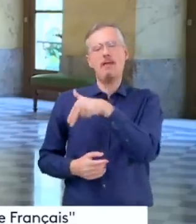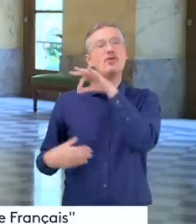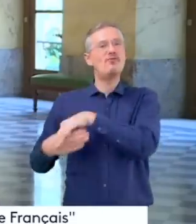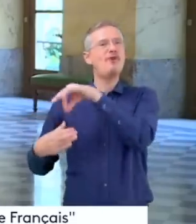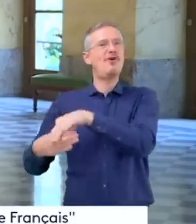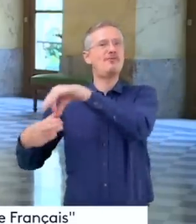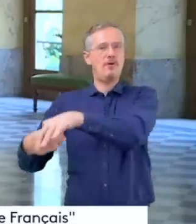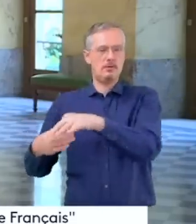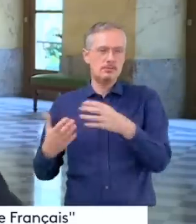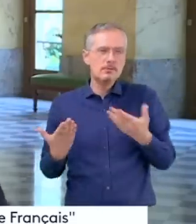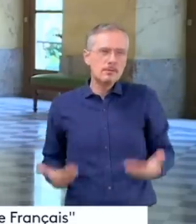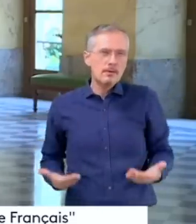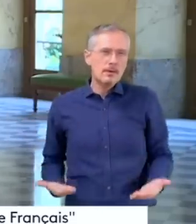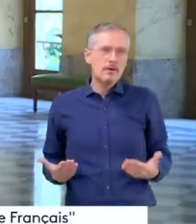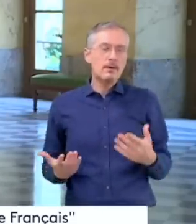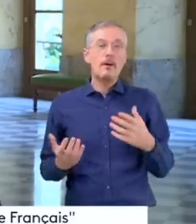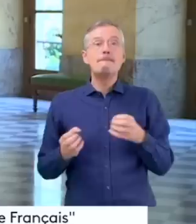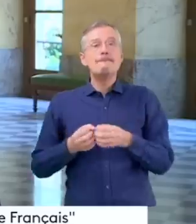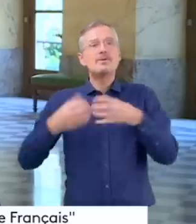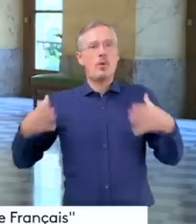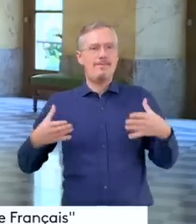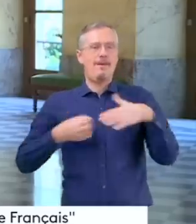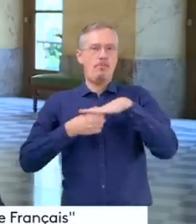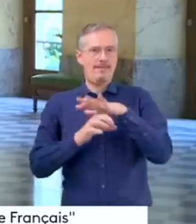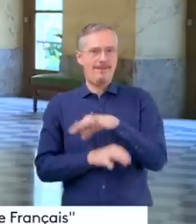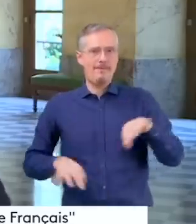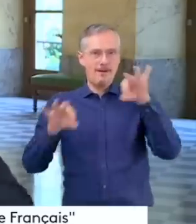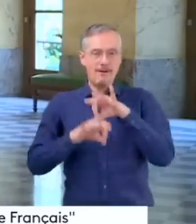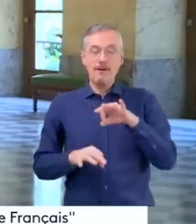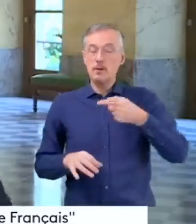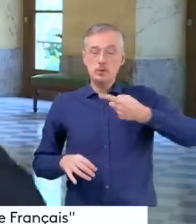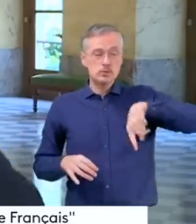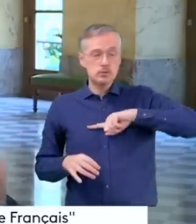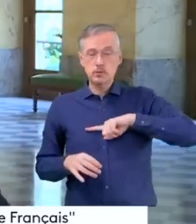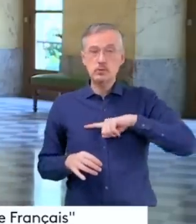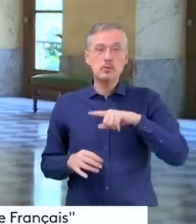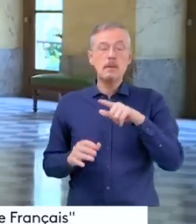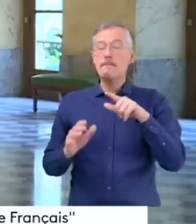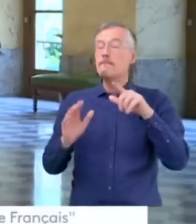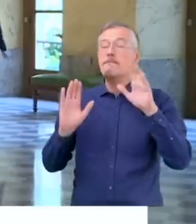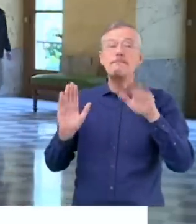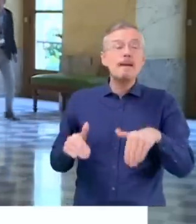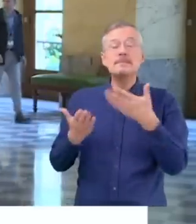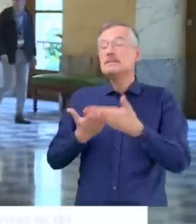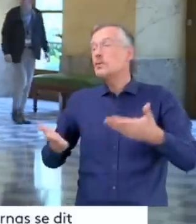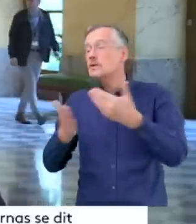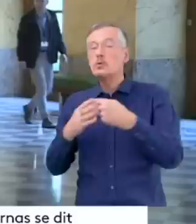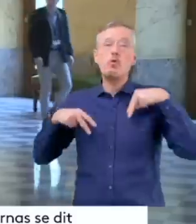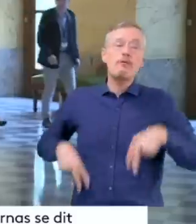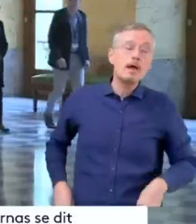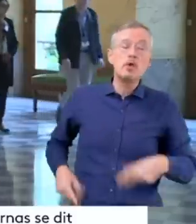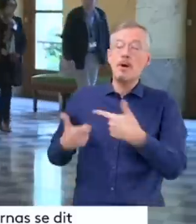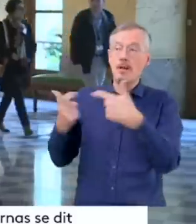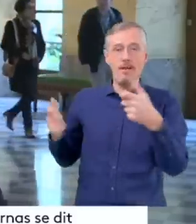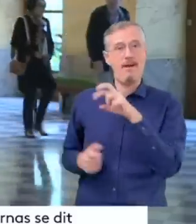Assemblée nationale, il y a de toute façon pas de majorité. Et vous savez, Antoine, nous ne ferons jamais quoi que ce soit, quelques contrats de gouvernement que ce soit, avec